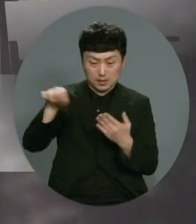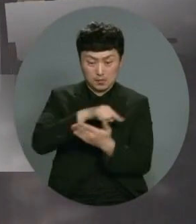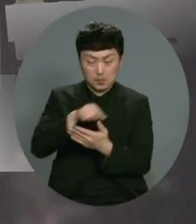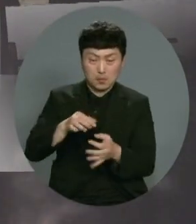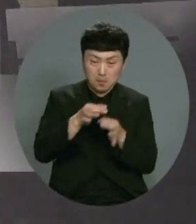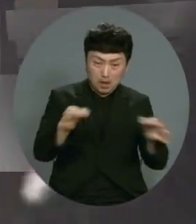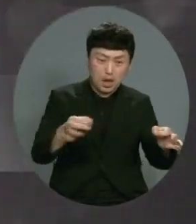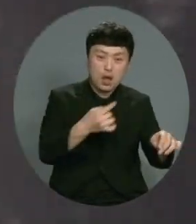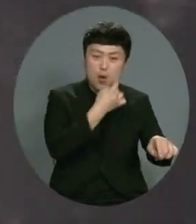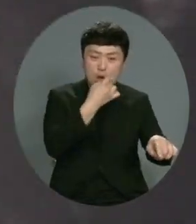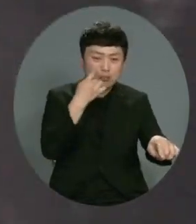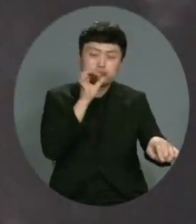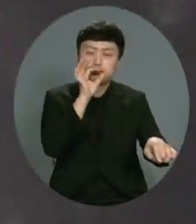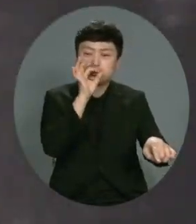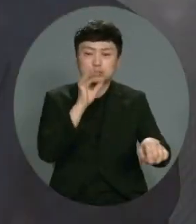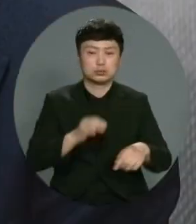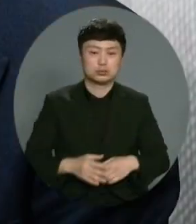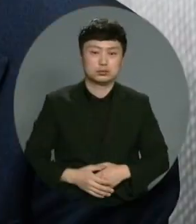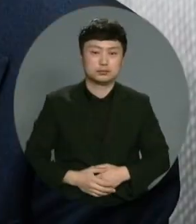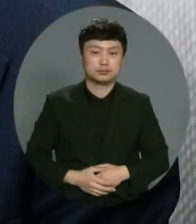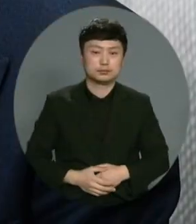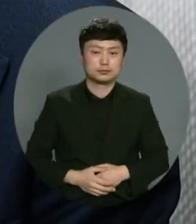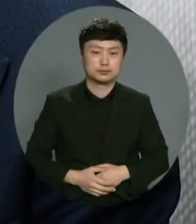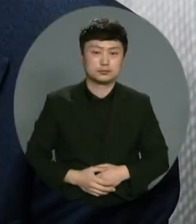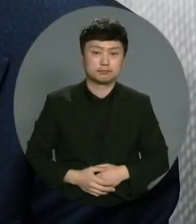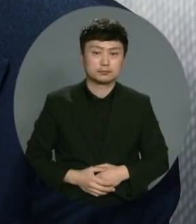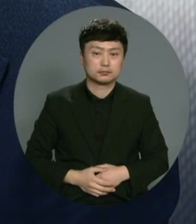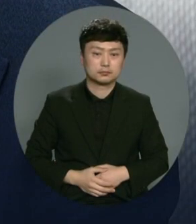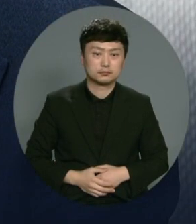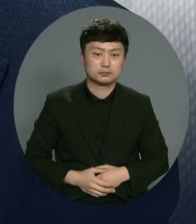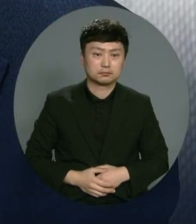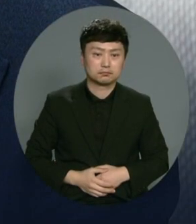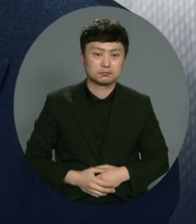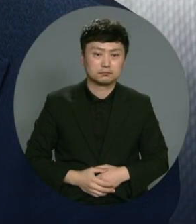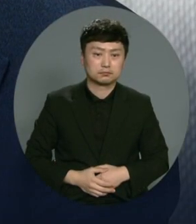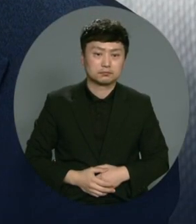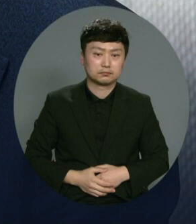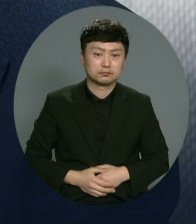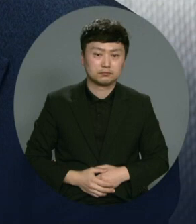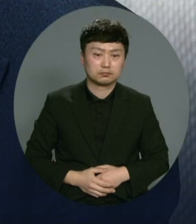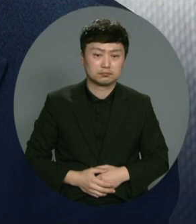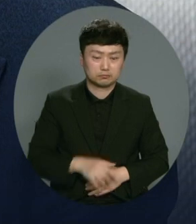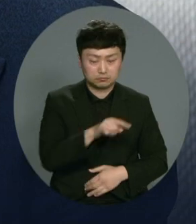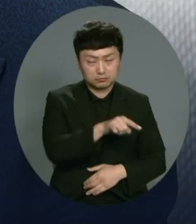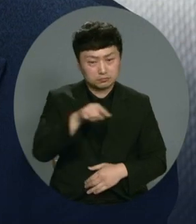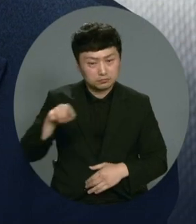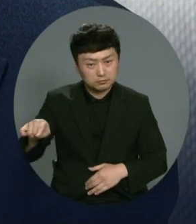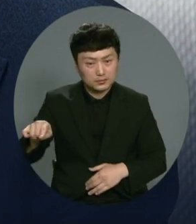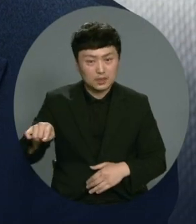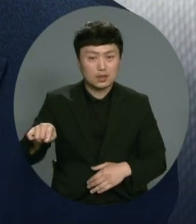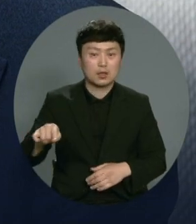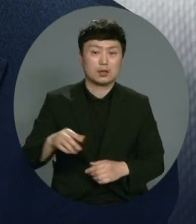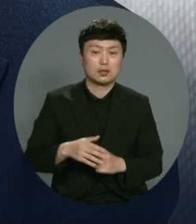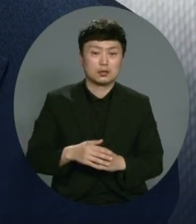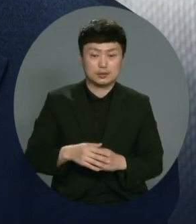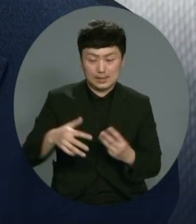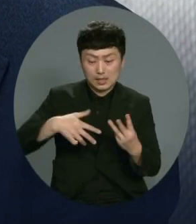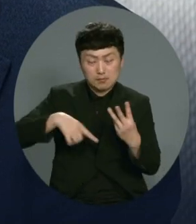법적 보장이 불투명합니다. 채권자나 채무자 전부 의사에 반해서 이거 지금 제3자가 변제를 하겠다